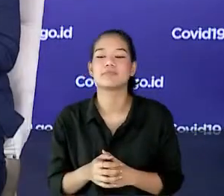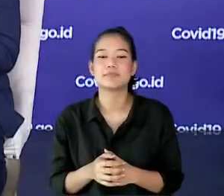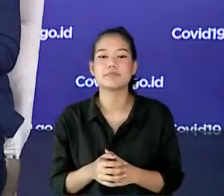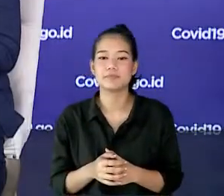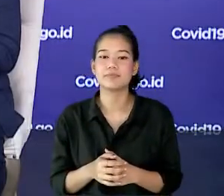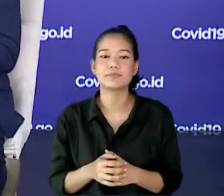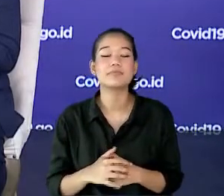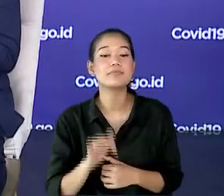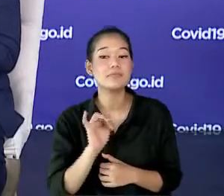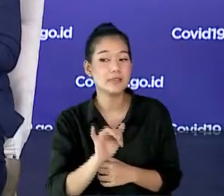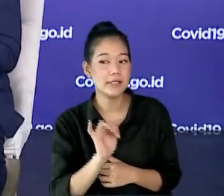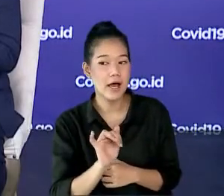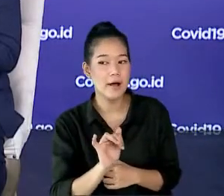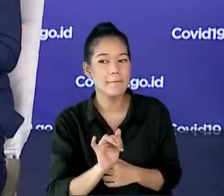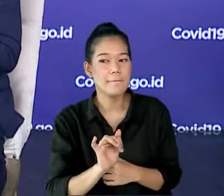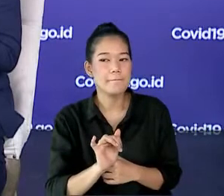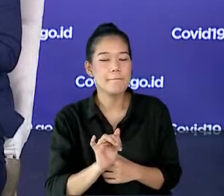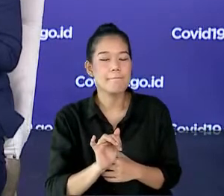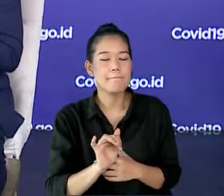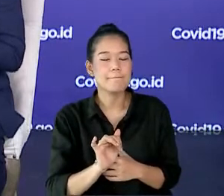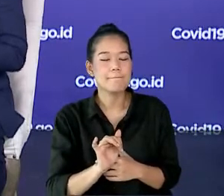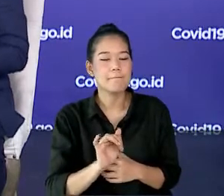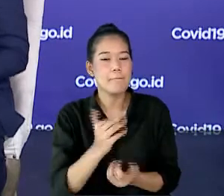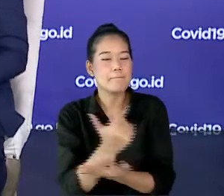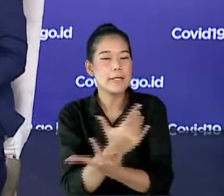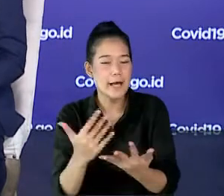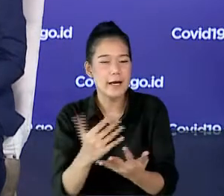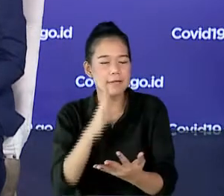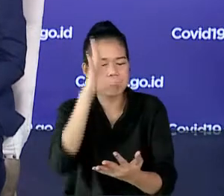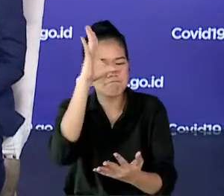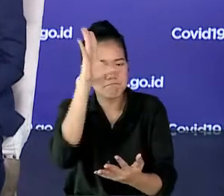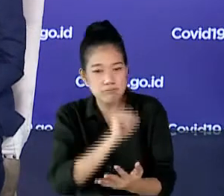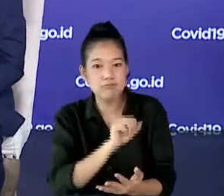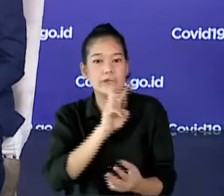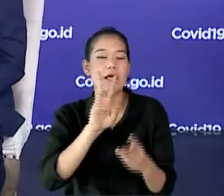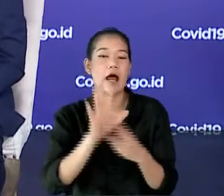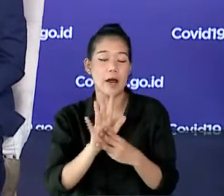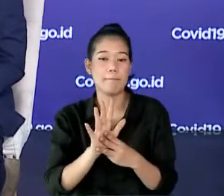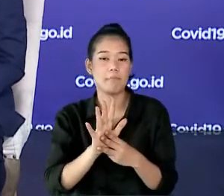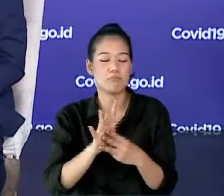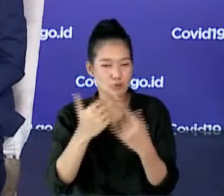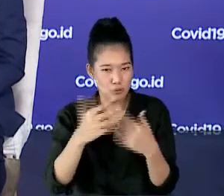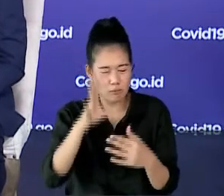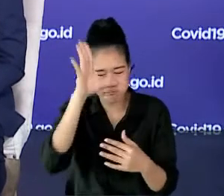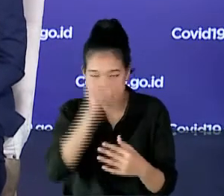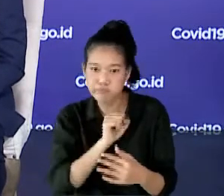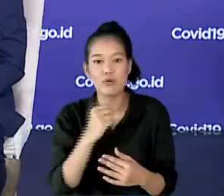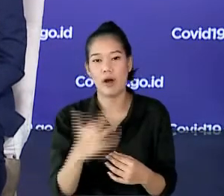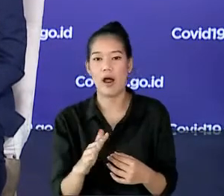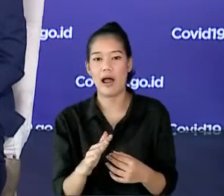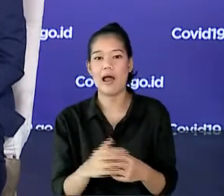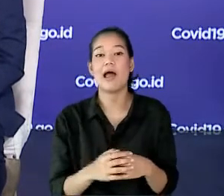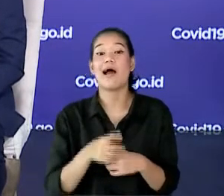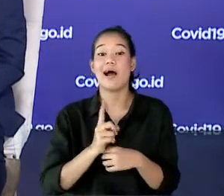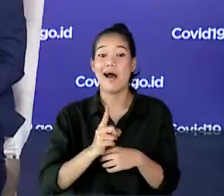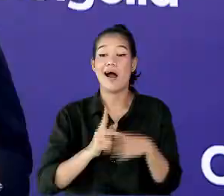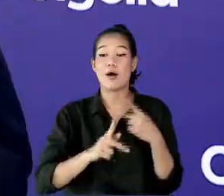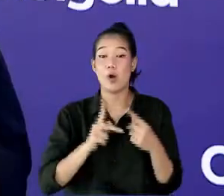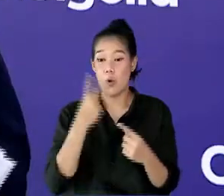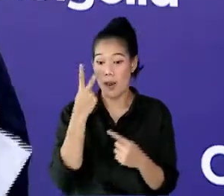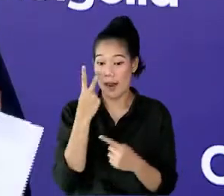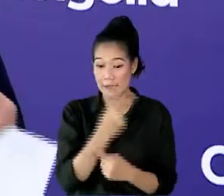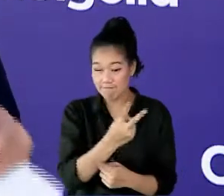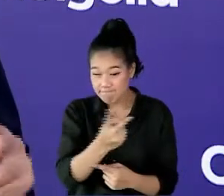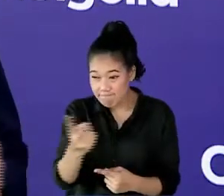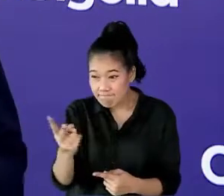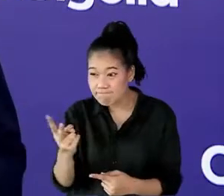memang pengetahuan masyarakat kita untuk 3M itu sebetulnya sudah sangat tinggi ya. Lalu kalau kami